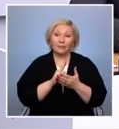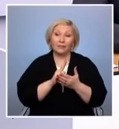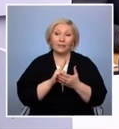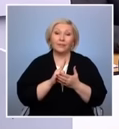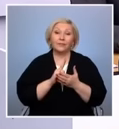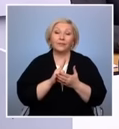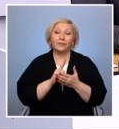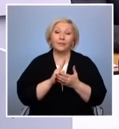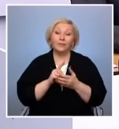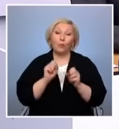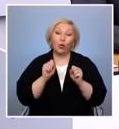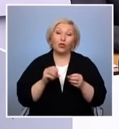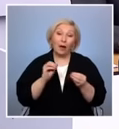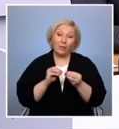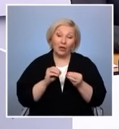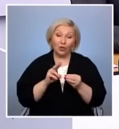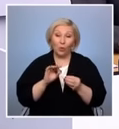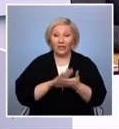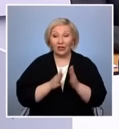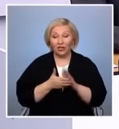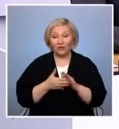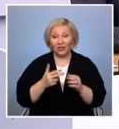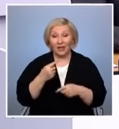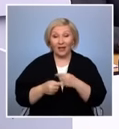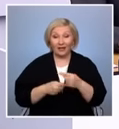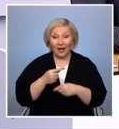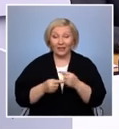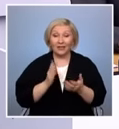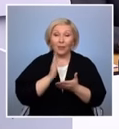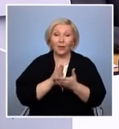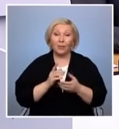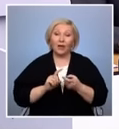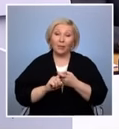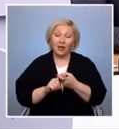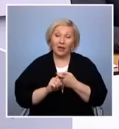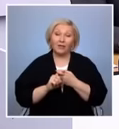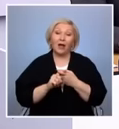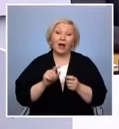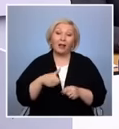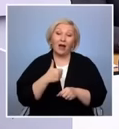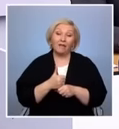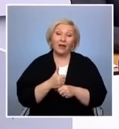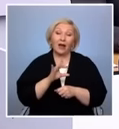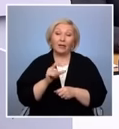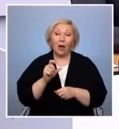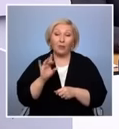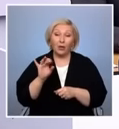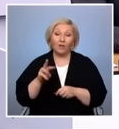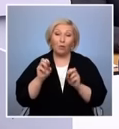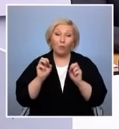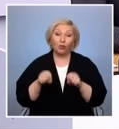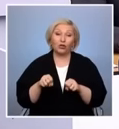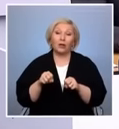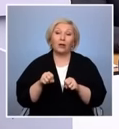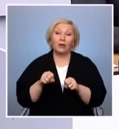слово «пельмени». Как-то странно все это. Ну, в общем, почти необъяснимо. Хабиров признался. «Я